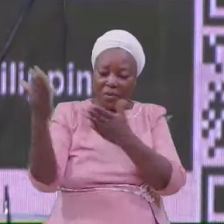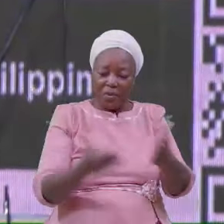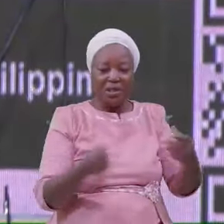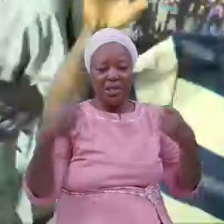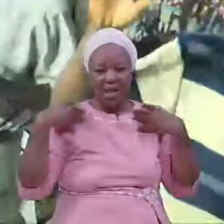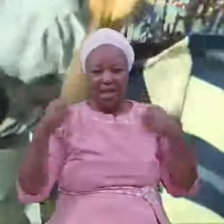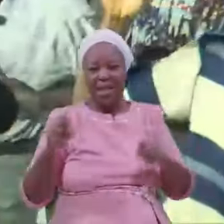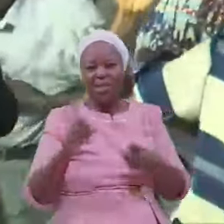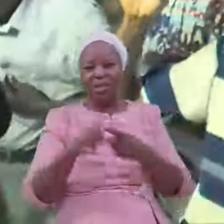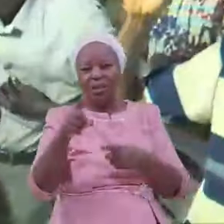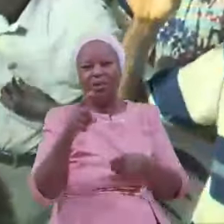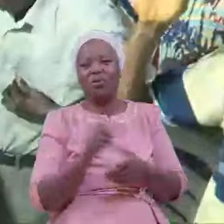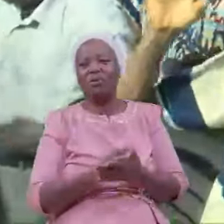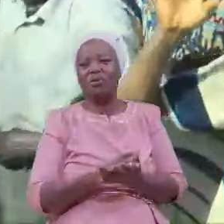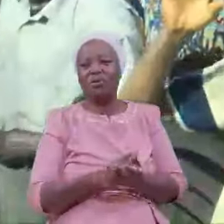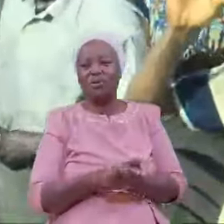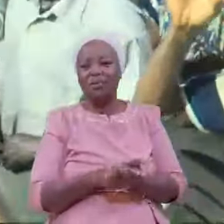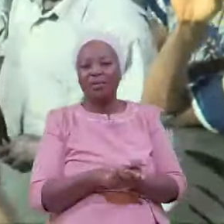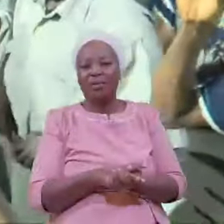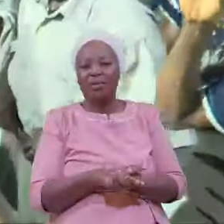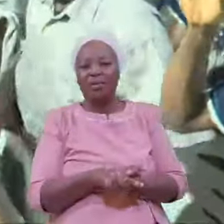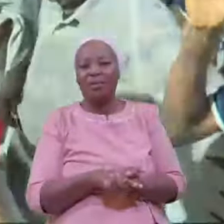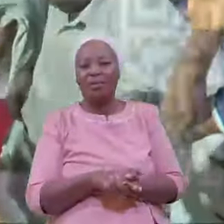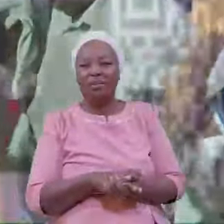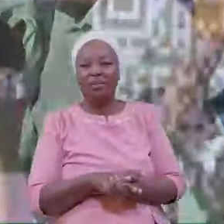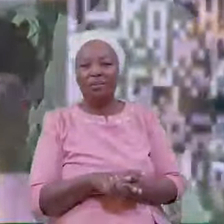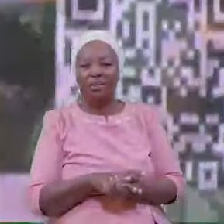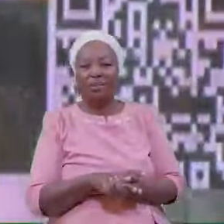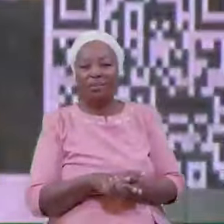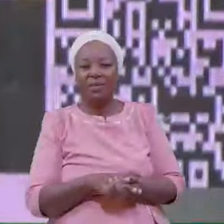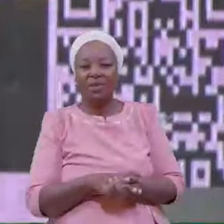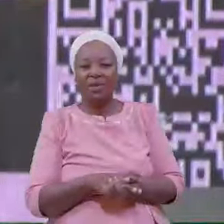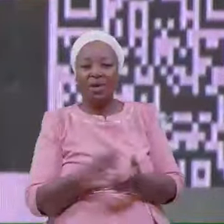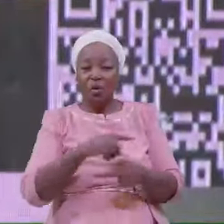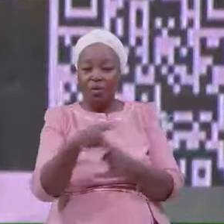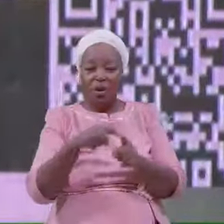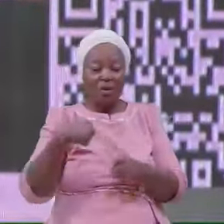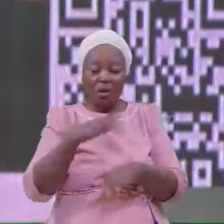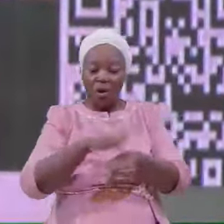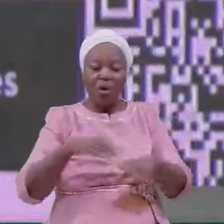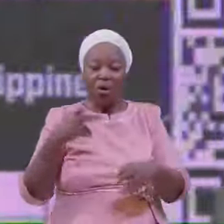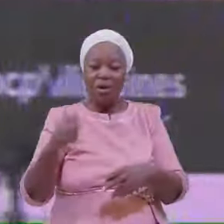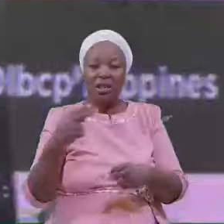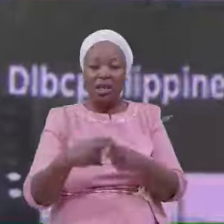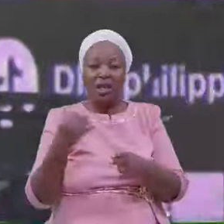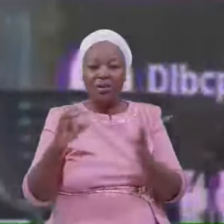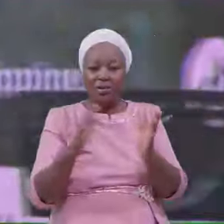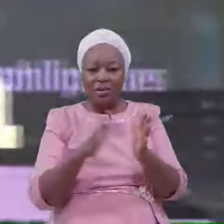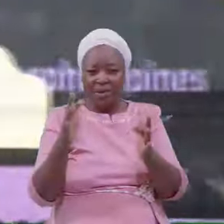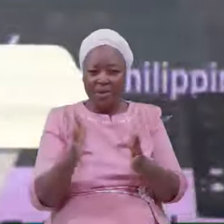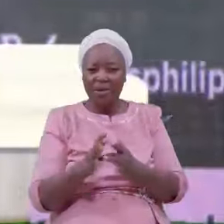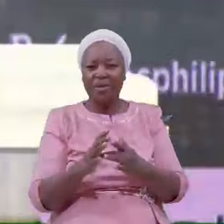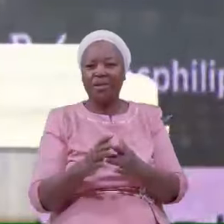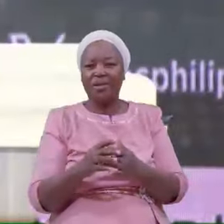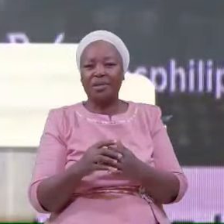Ang salitan, ang Panginoon, ang pangalan yan ang magpapagaling sa iyo. Pag sinabi ko, ang pangalan